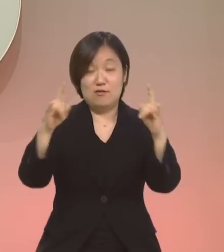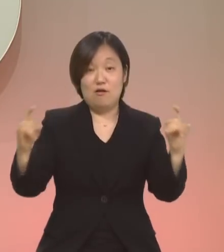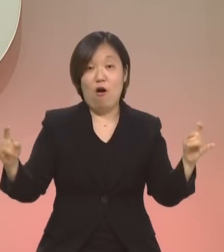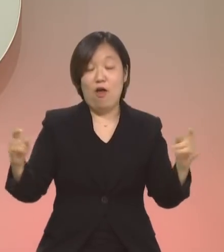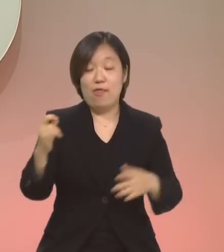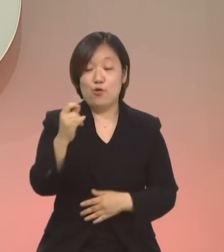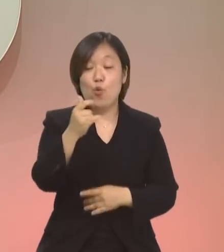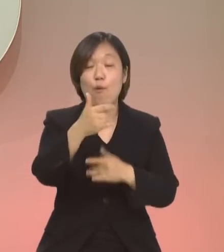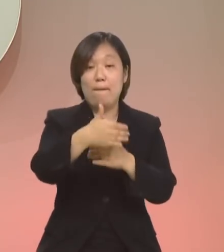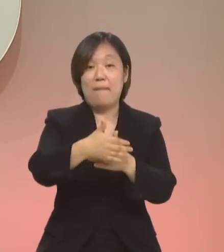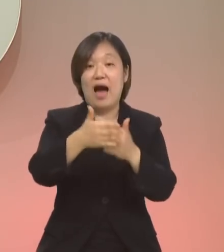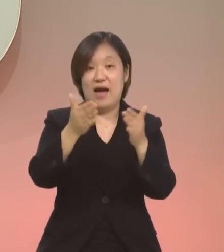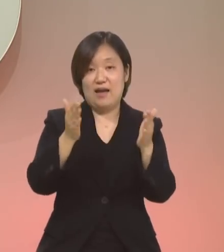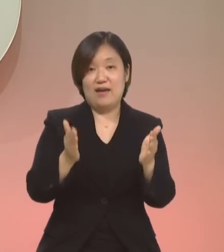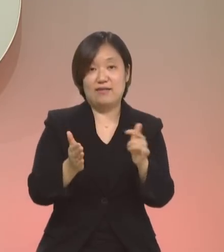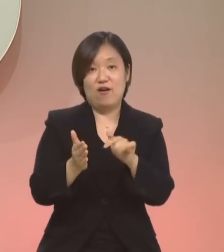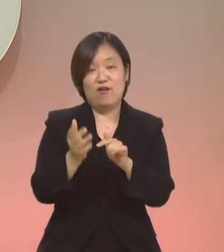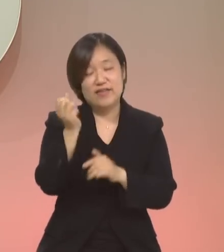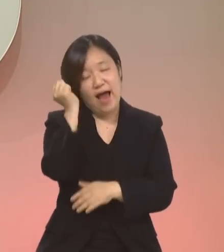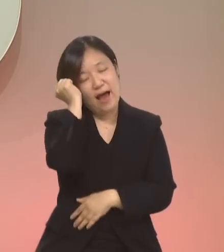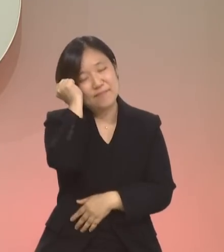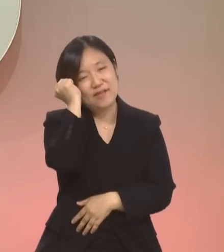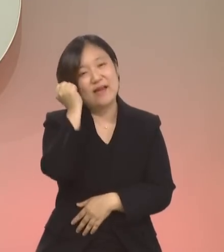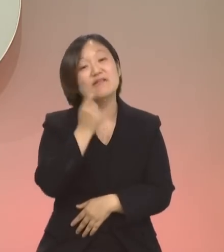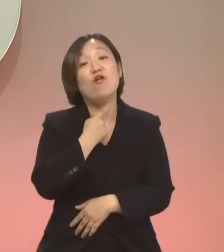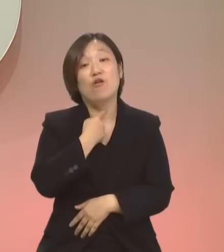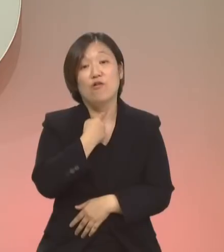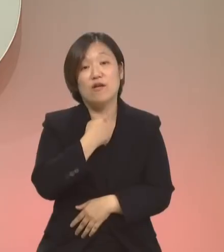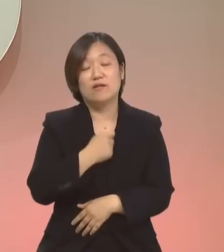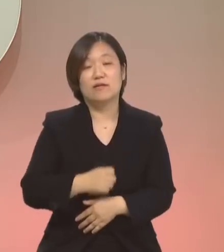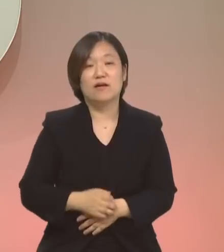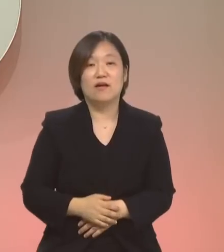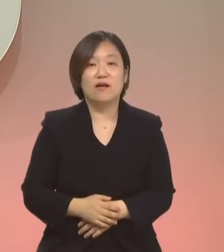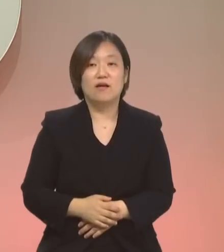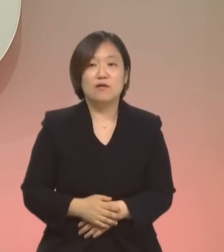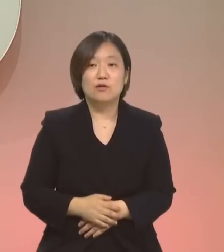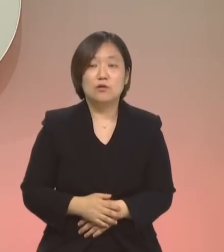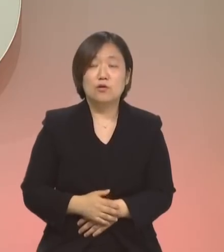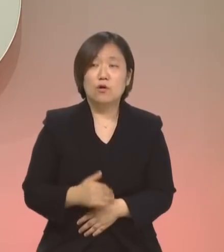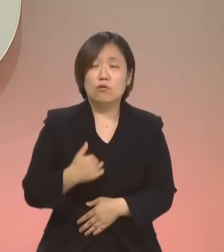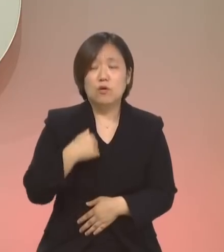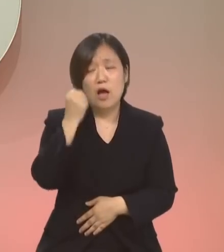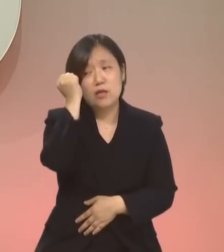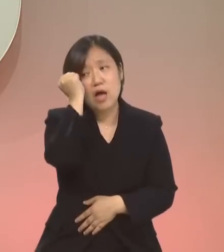작은 방에서 사찰의 작은 방에서 이렇게 잠을 잤는데 무언가